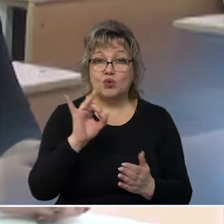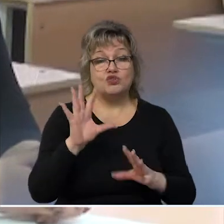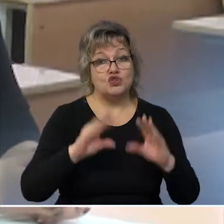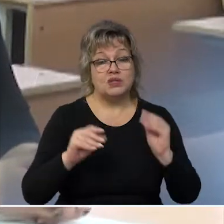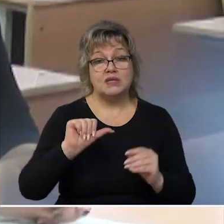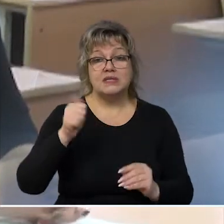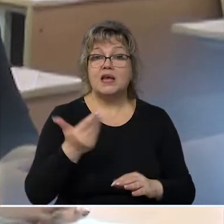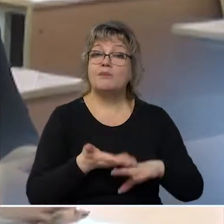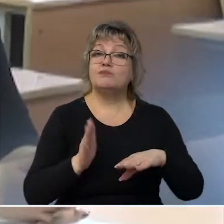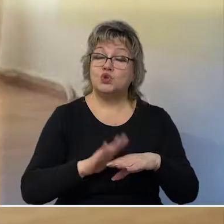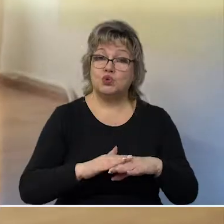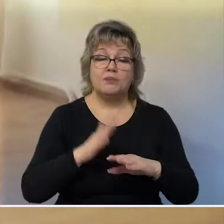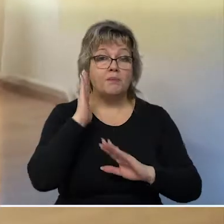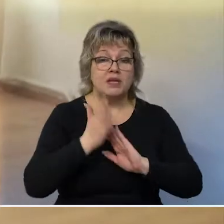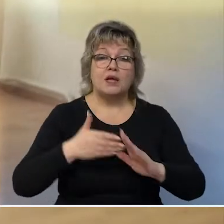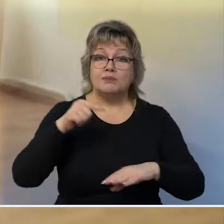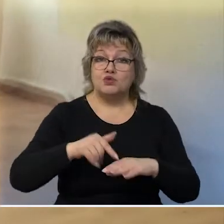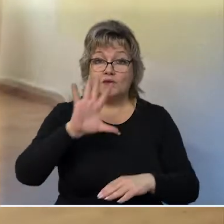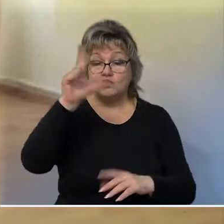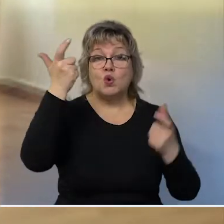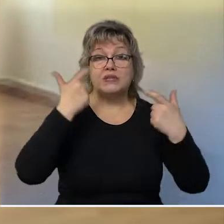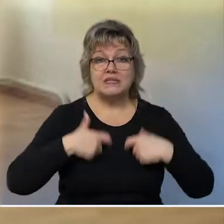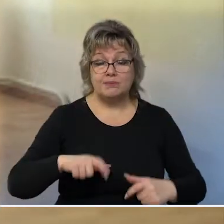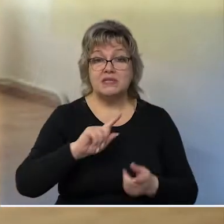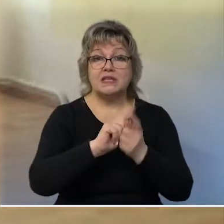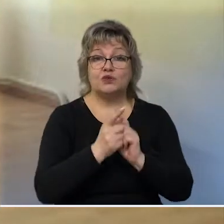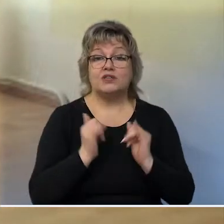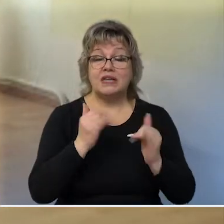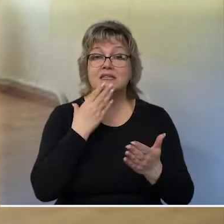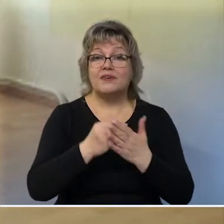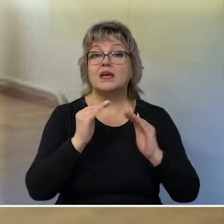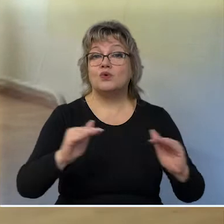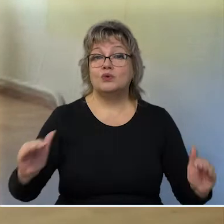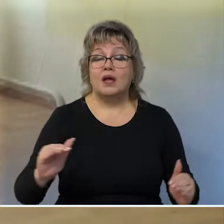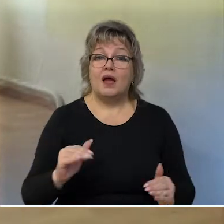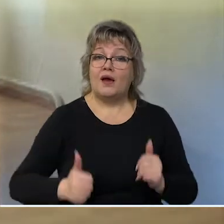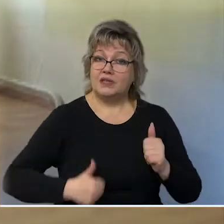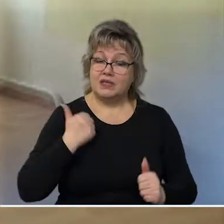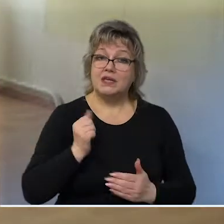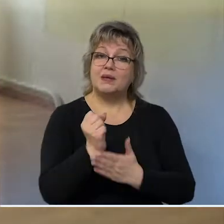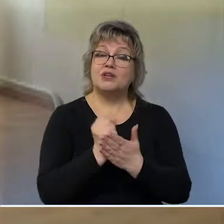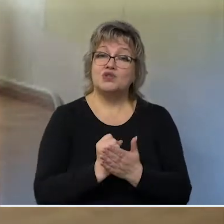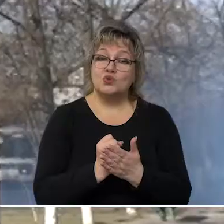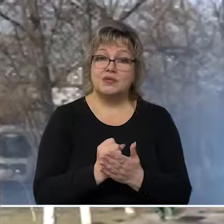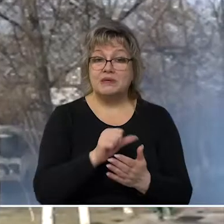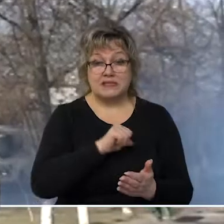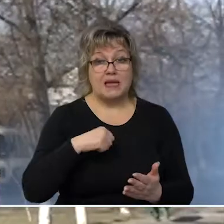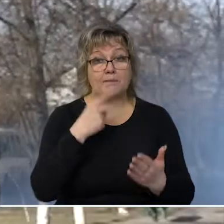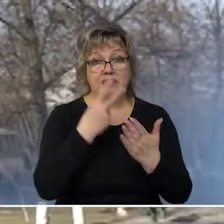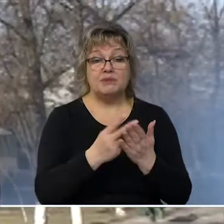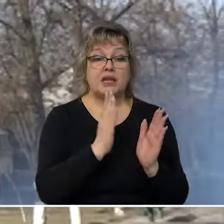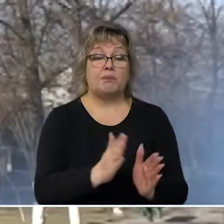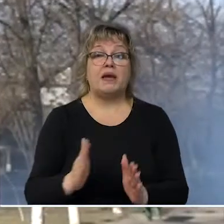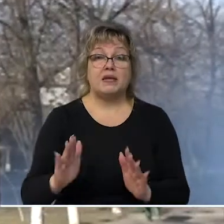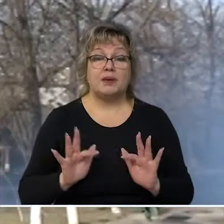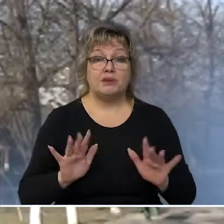предмет считается одним из самых трудных. Поняв и прочувствовав все на себе, они становятся для своих отпрысков авторитетным ресурсом. Сам посмотрел